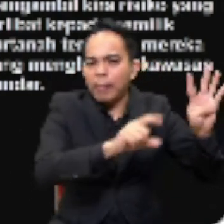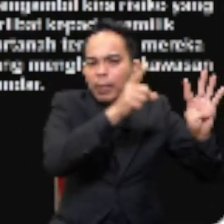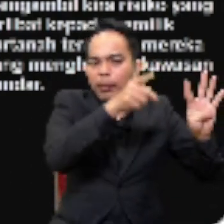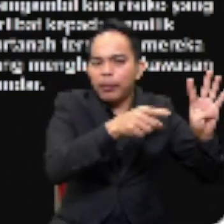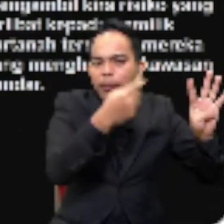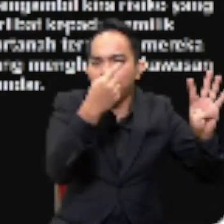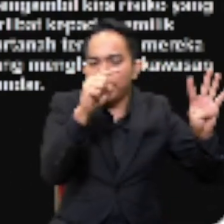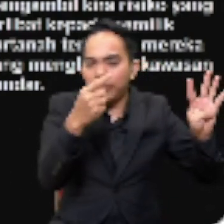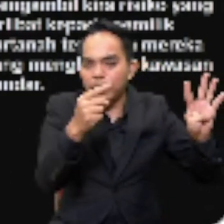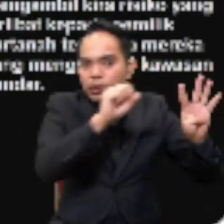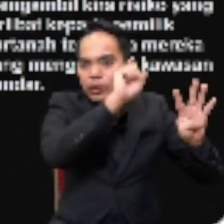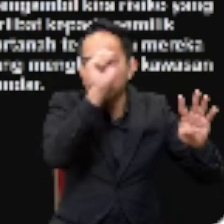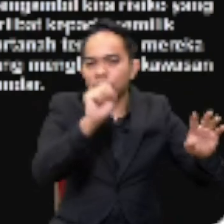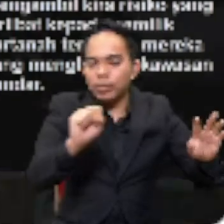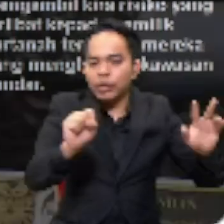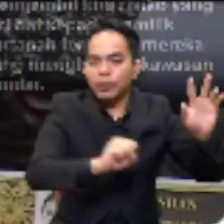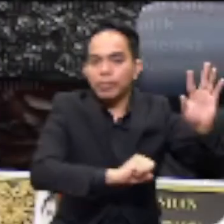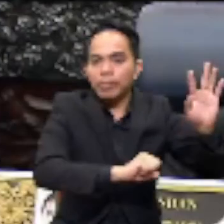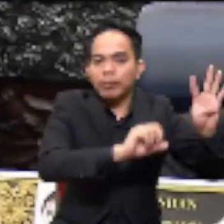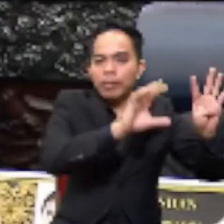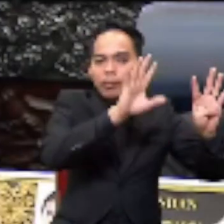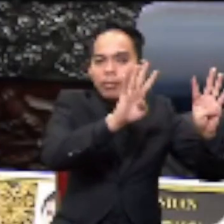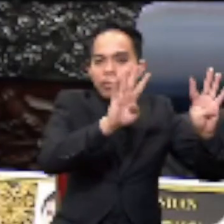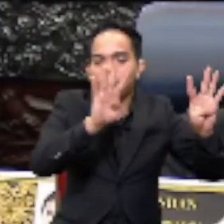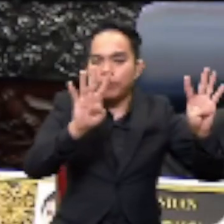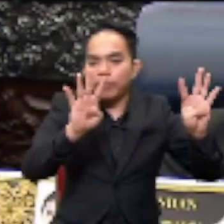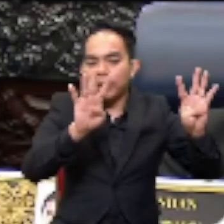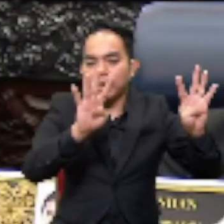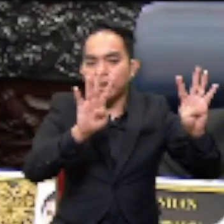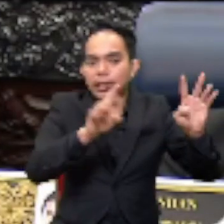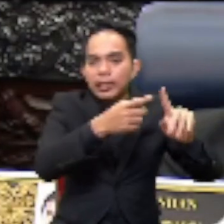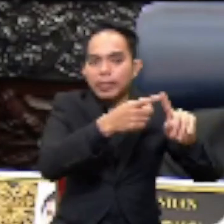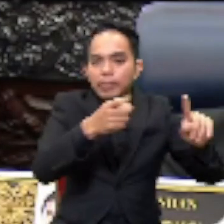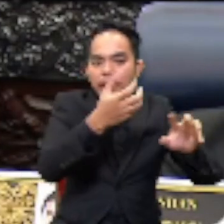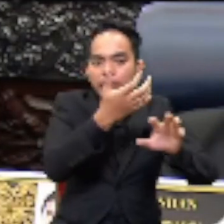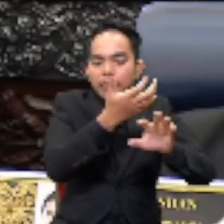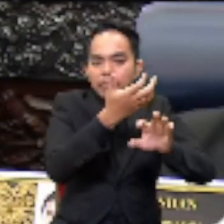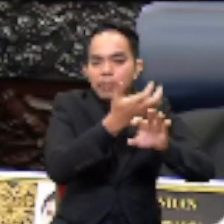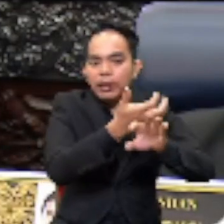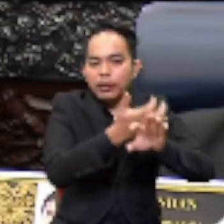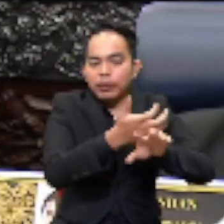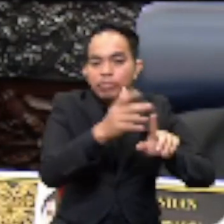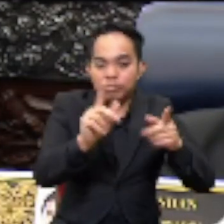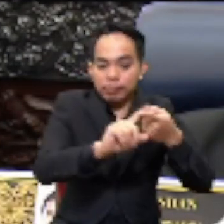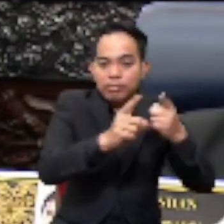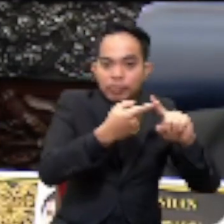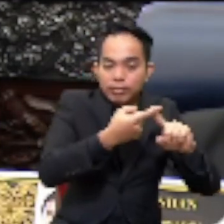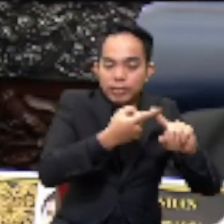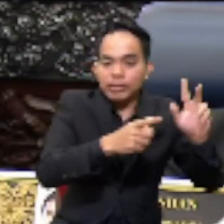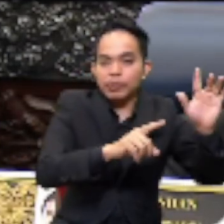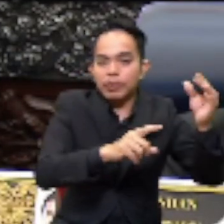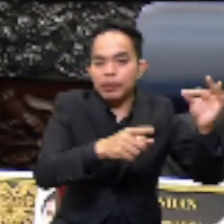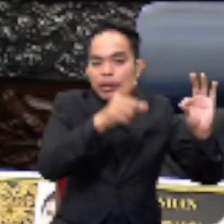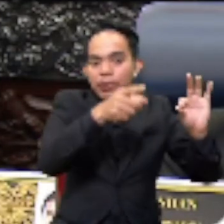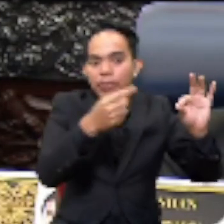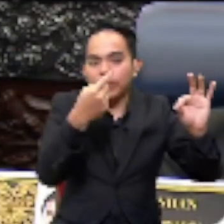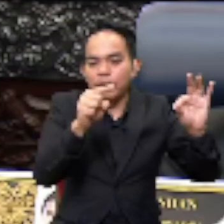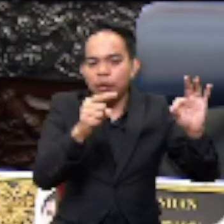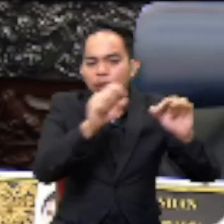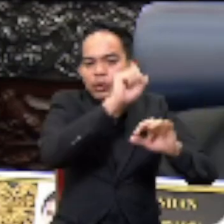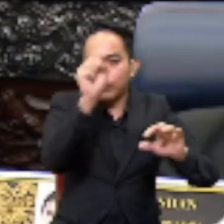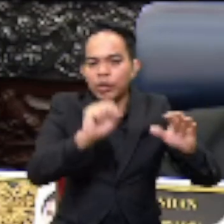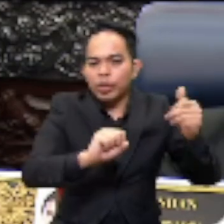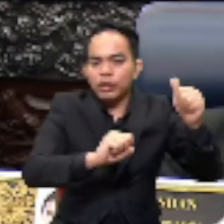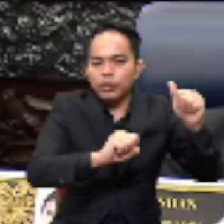November soalan 40 nombor 44 daripada batu kawan bertarik 19 November soalan nombor 10